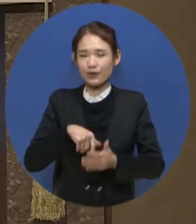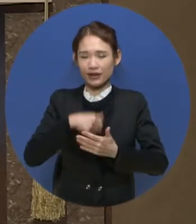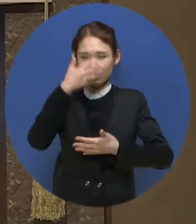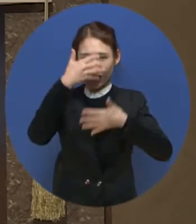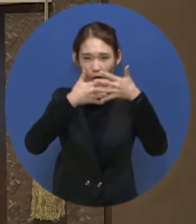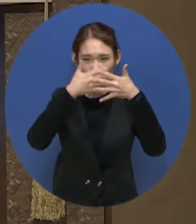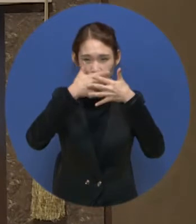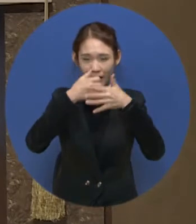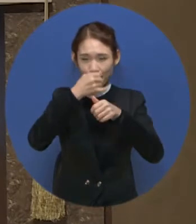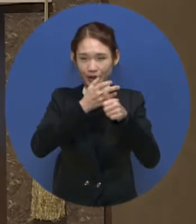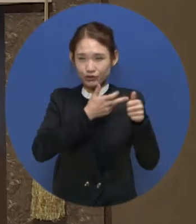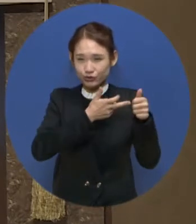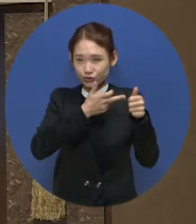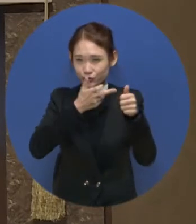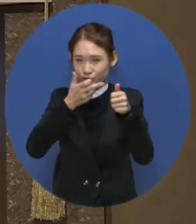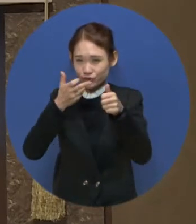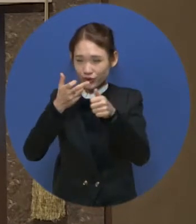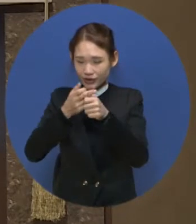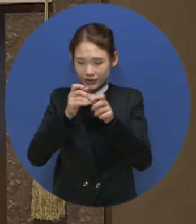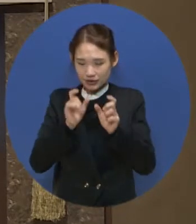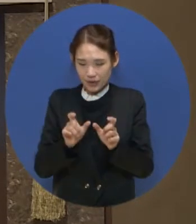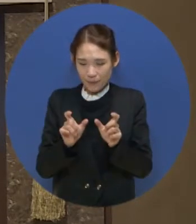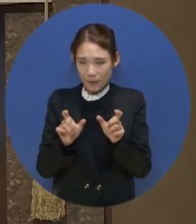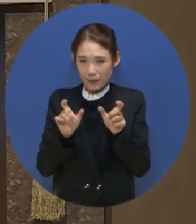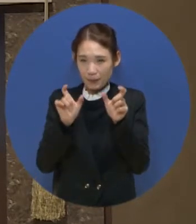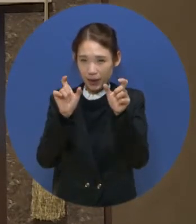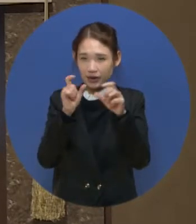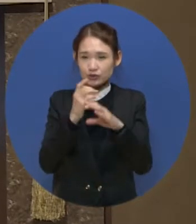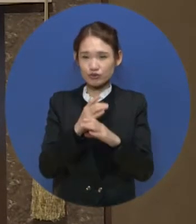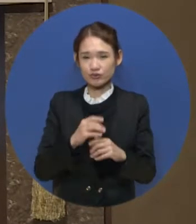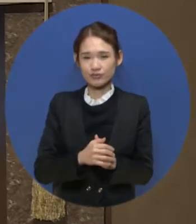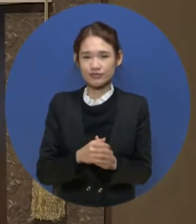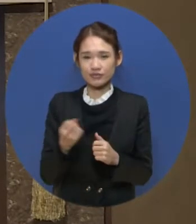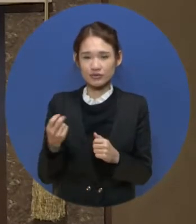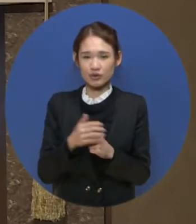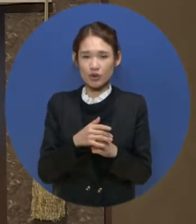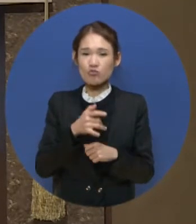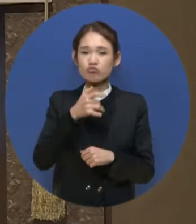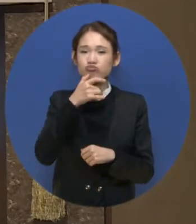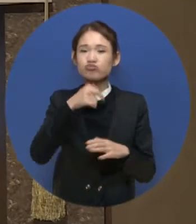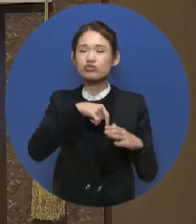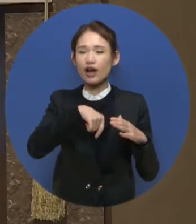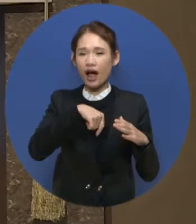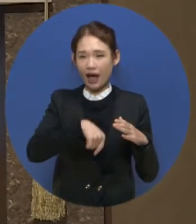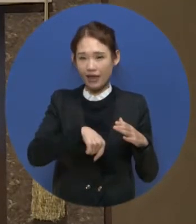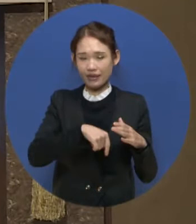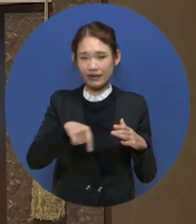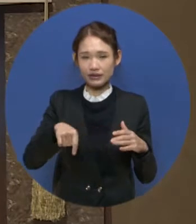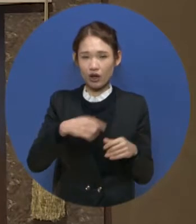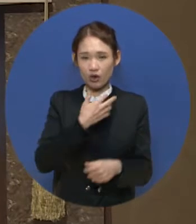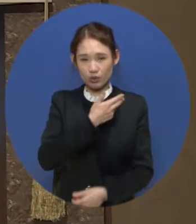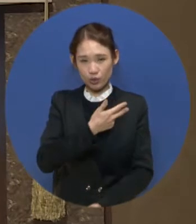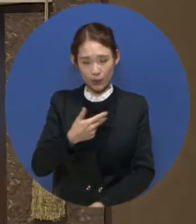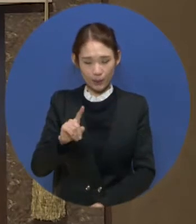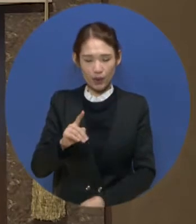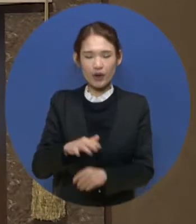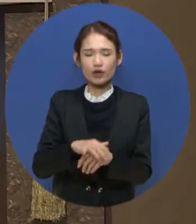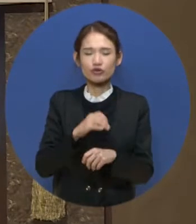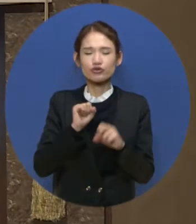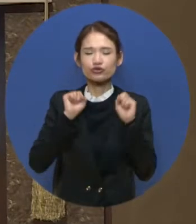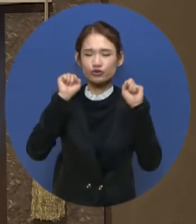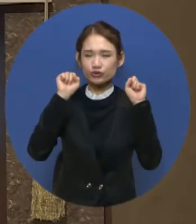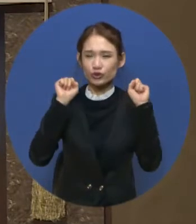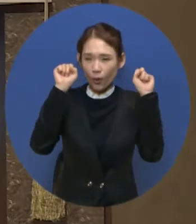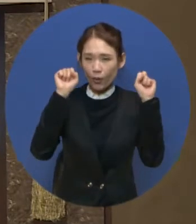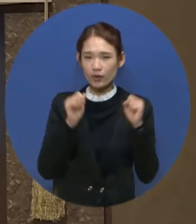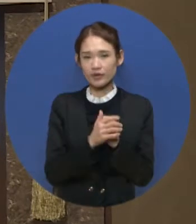이제 계속 시리즈로 올리고 있고 네. 또 이제 물 속에서 이렇게 할 수 있는 여러 가지